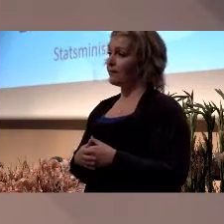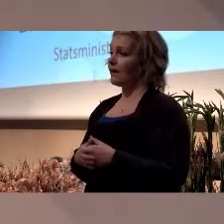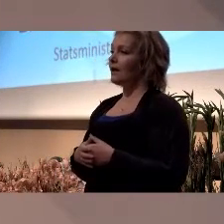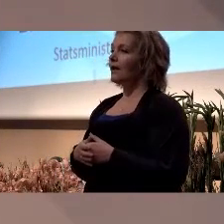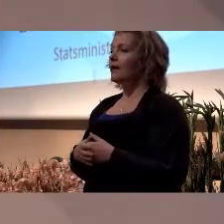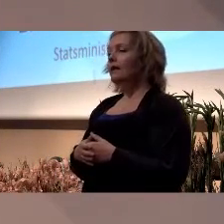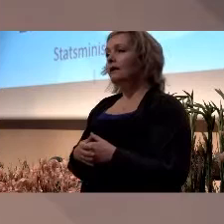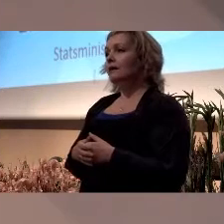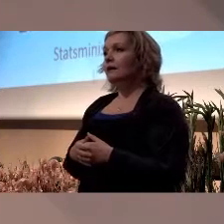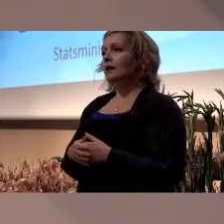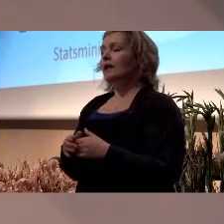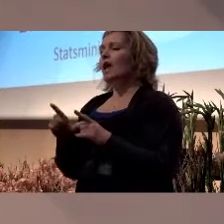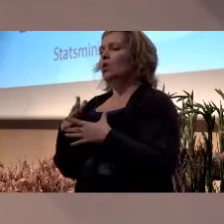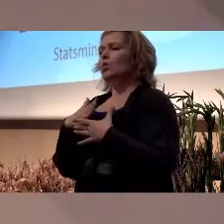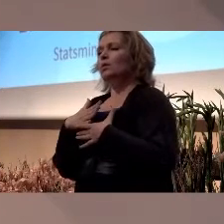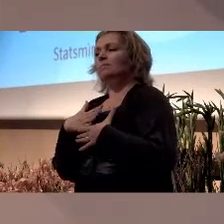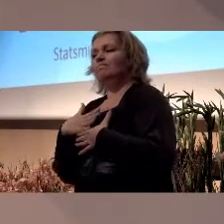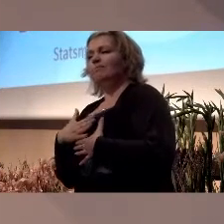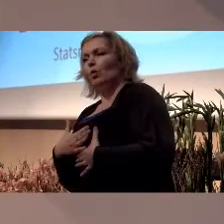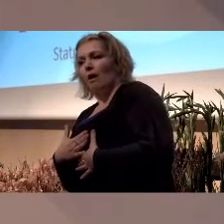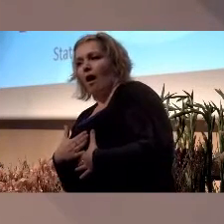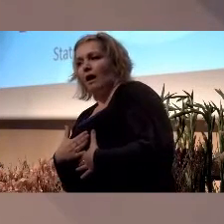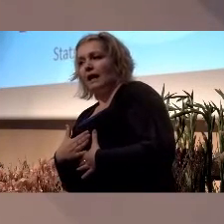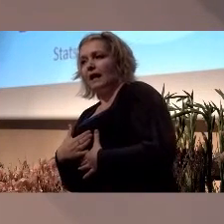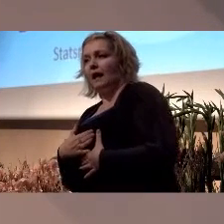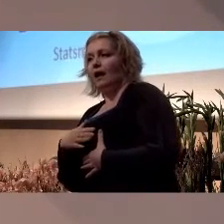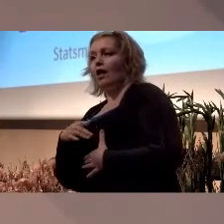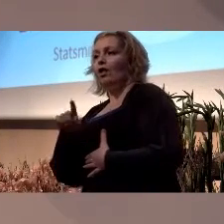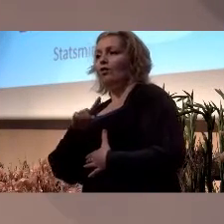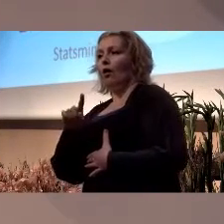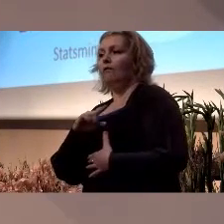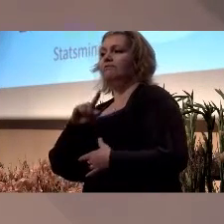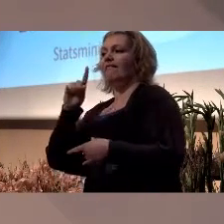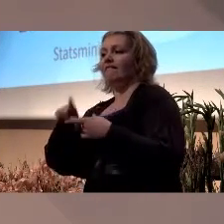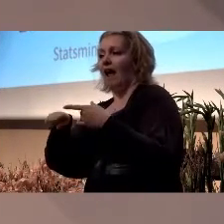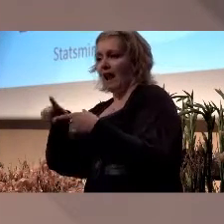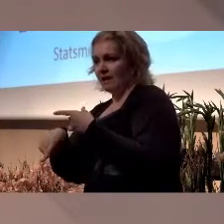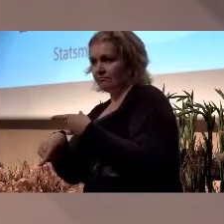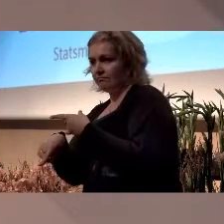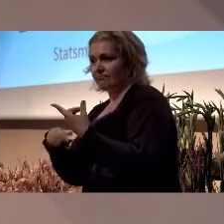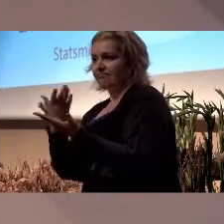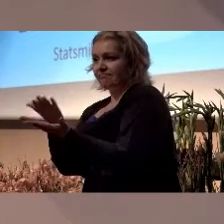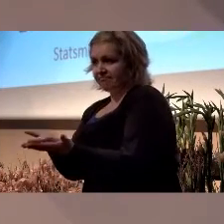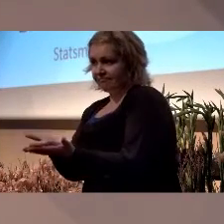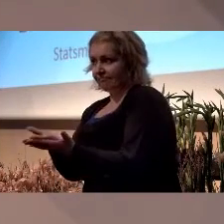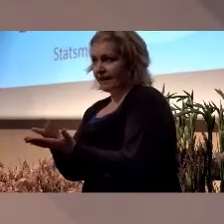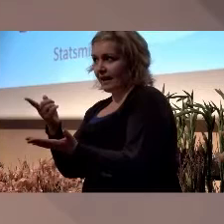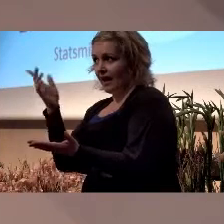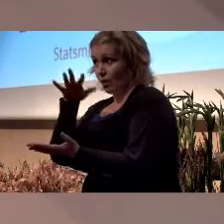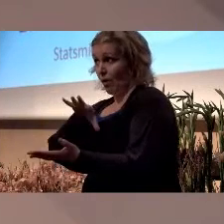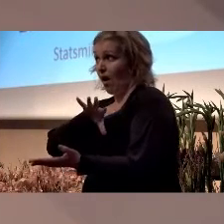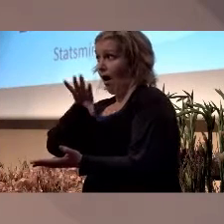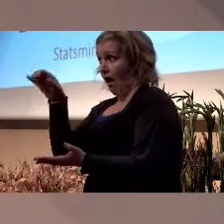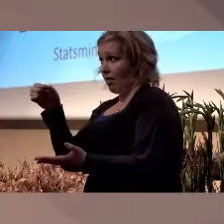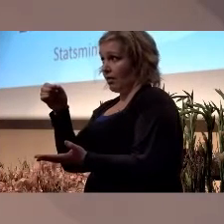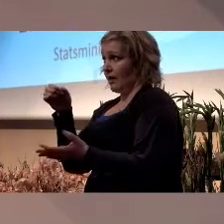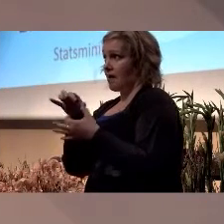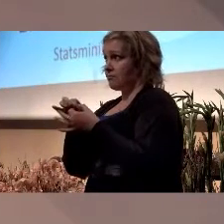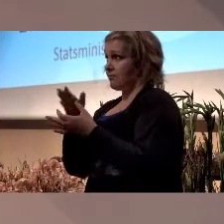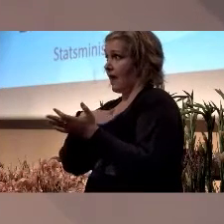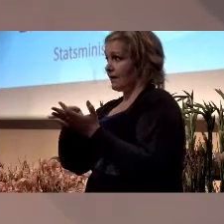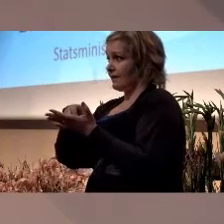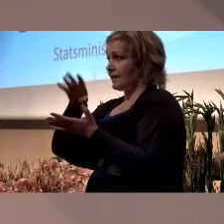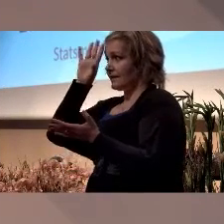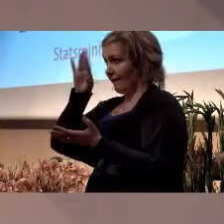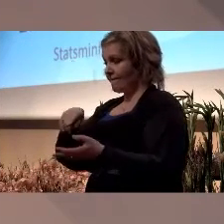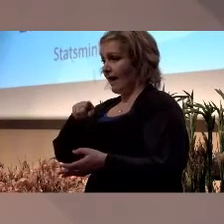Det er ubehagelig når feil avdekkes. Det tror jeg alle innenfor helsevesenet vet.